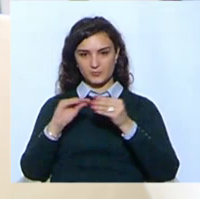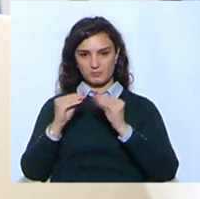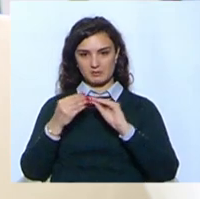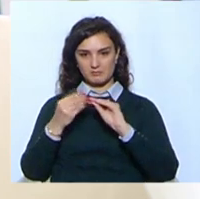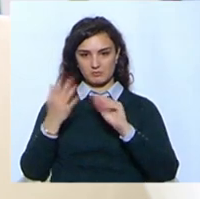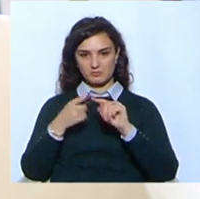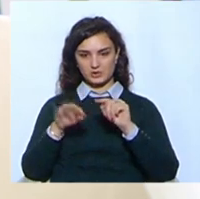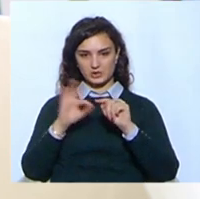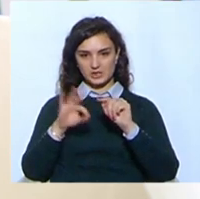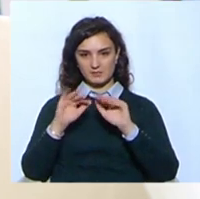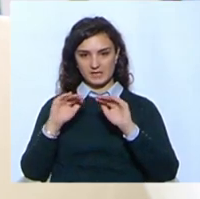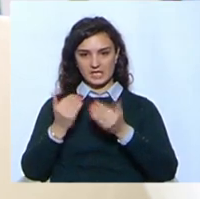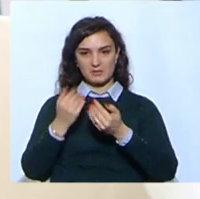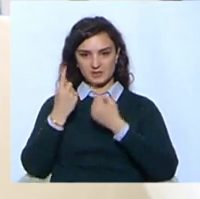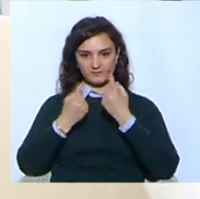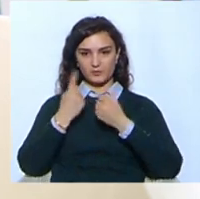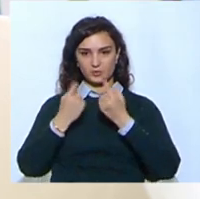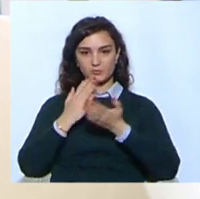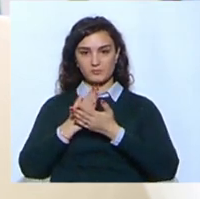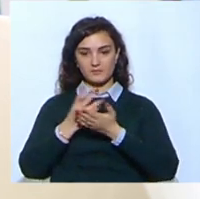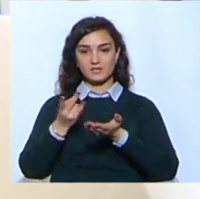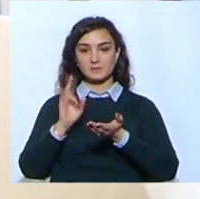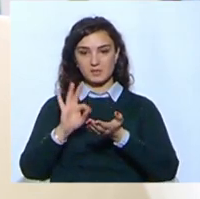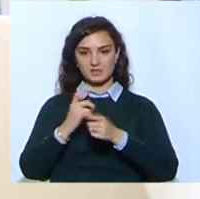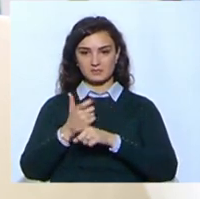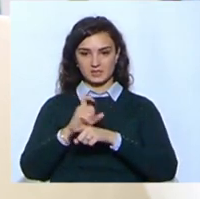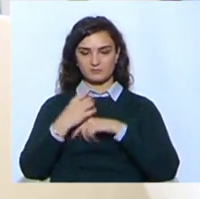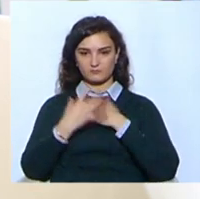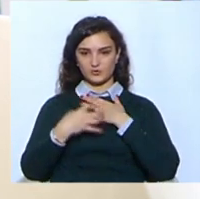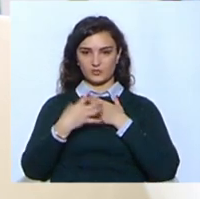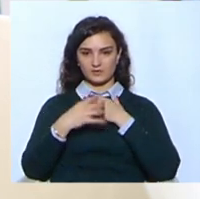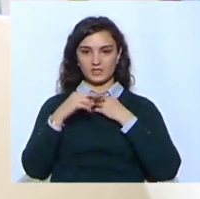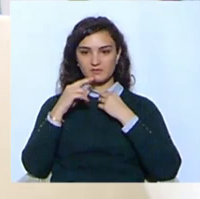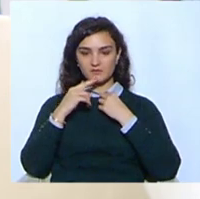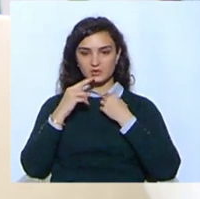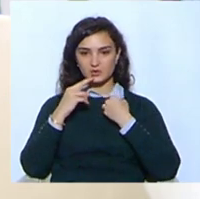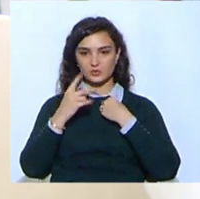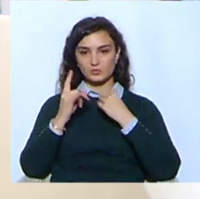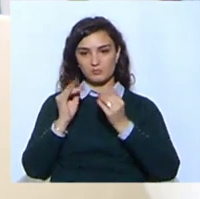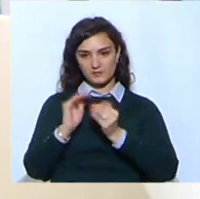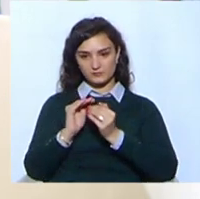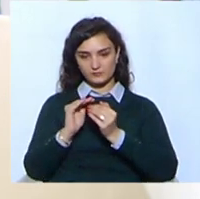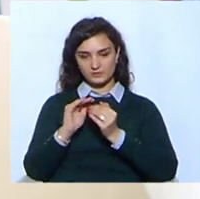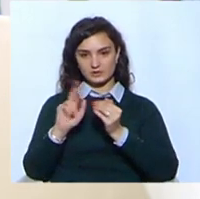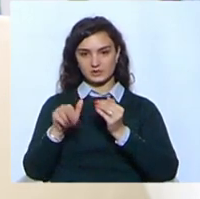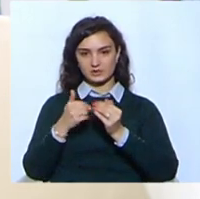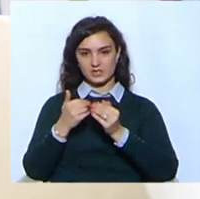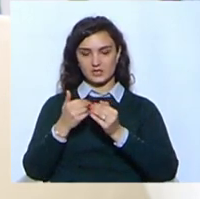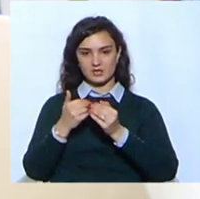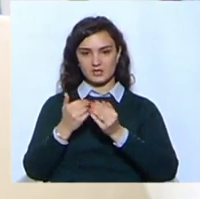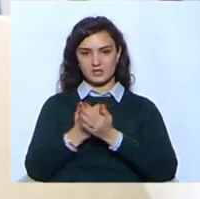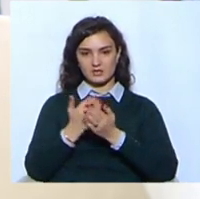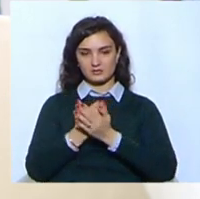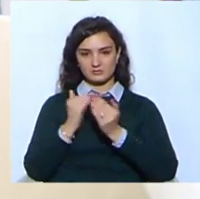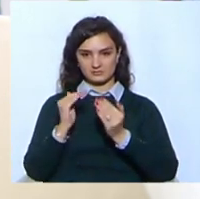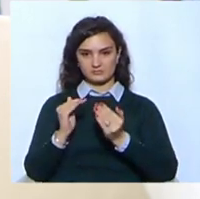პრობლემები, რომელთა შესახებ ნაკლებად ინფორმირებულები ვართ, მაგრამ ძალიან მნიშვნელოვანია გავითვალისწინოთ ნაყოფის და ახალშობილის ჯანმრთელობის